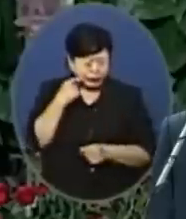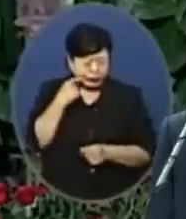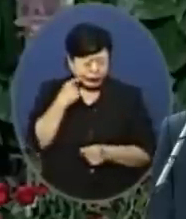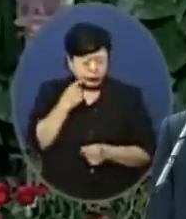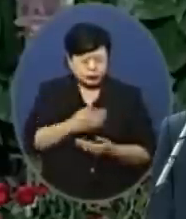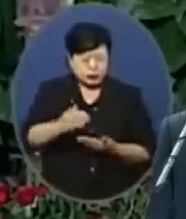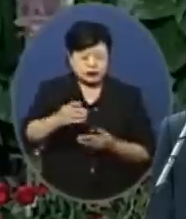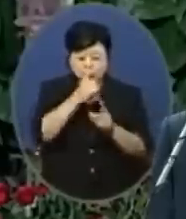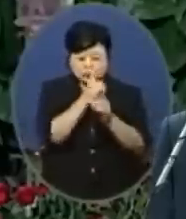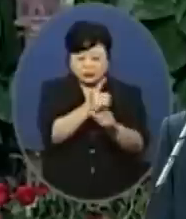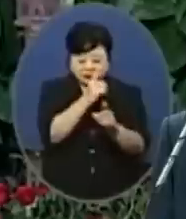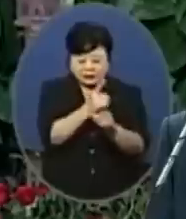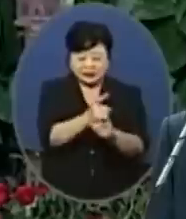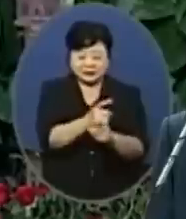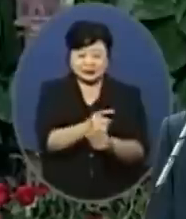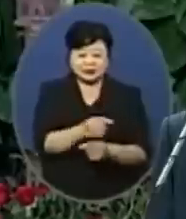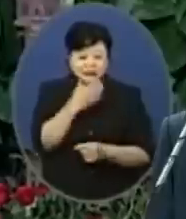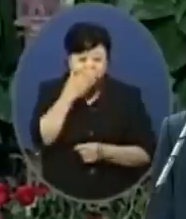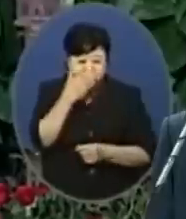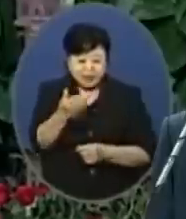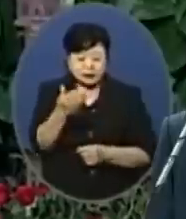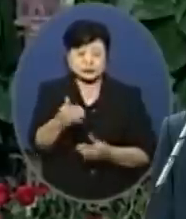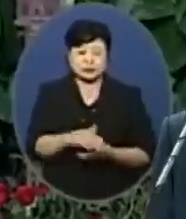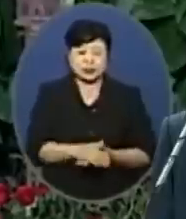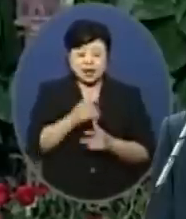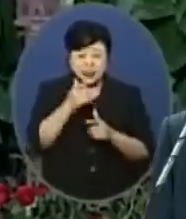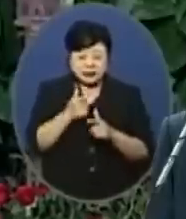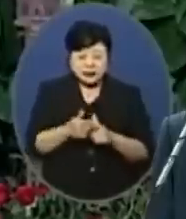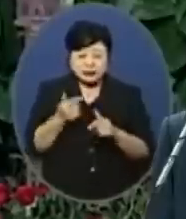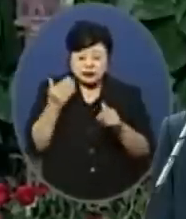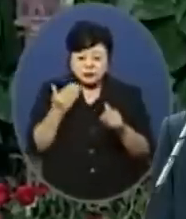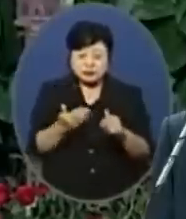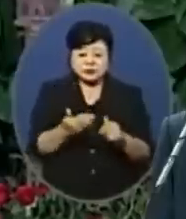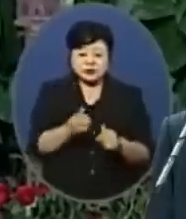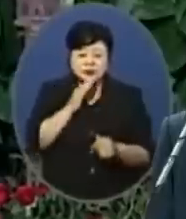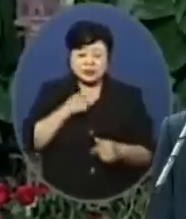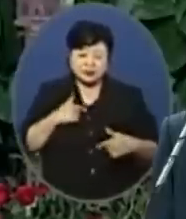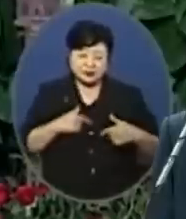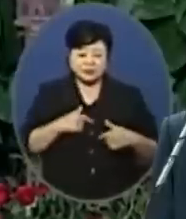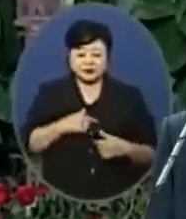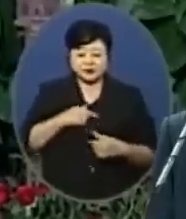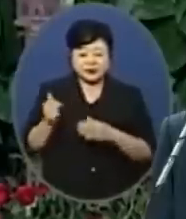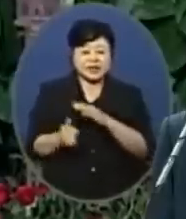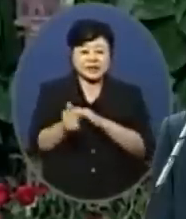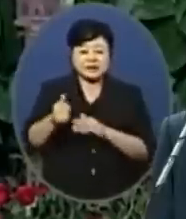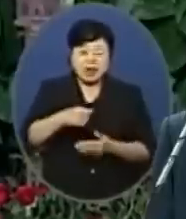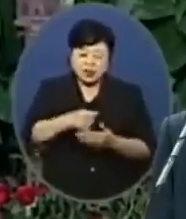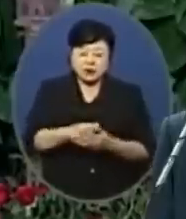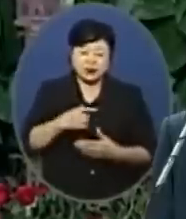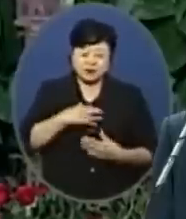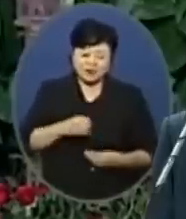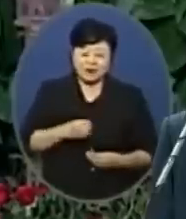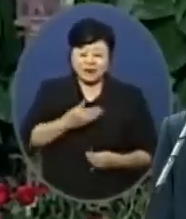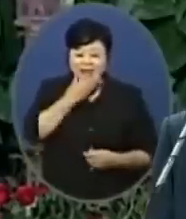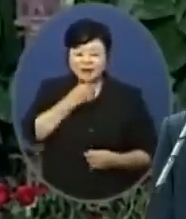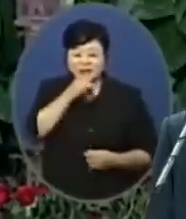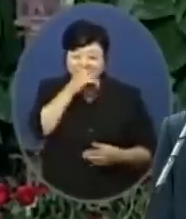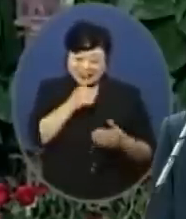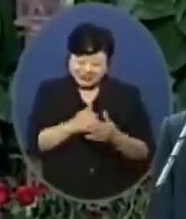이기고 승리할 수 있는 것입니다. 예수님에게는 참 기쁨과 희망과 용기와 평안과 행복이 있기